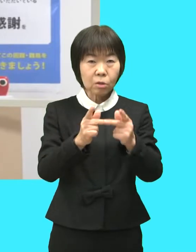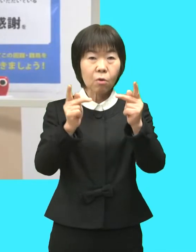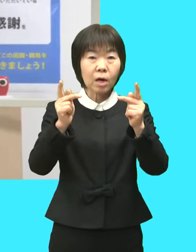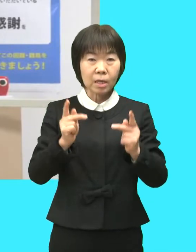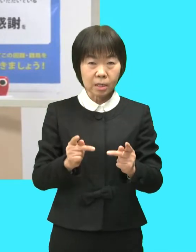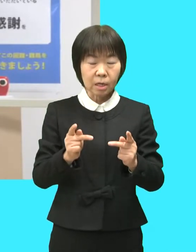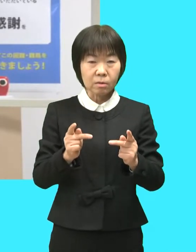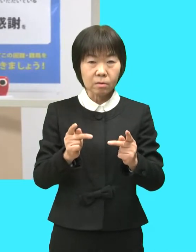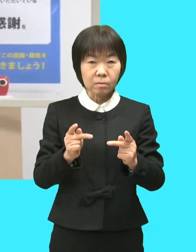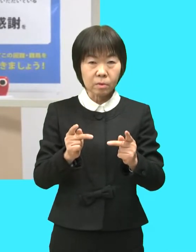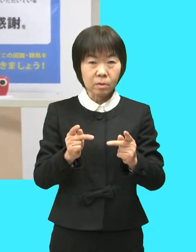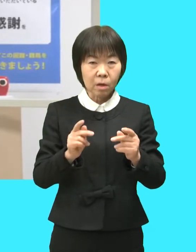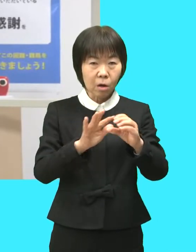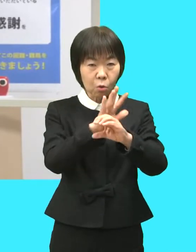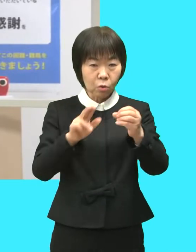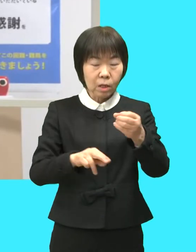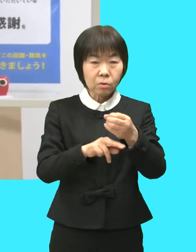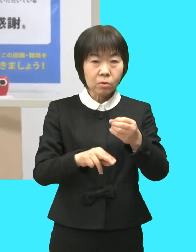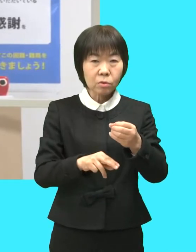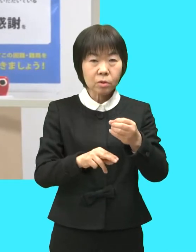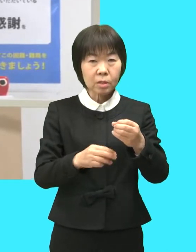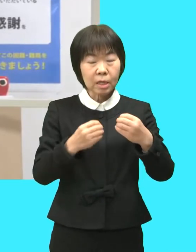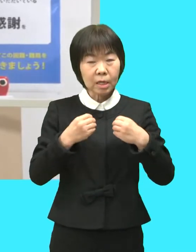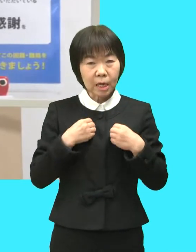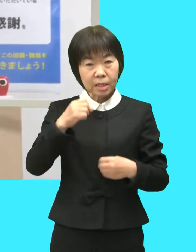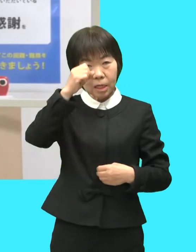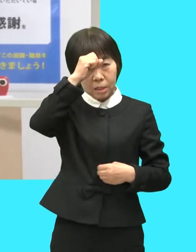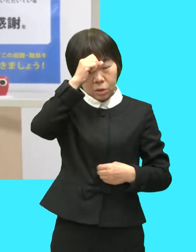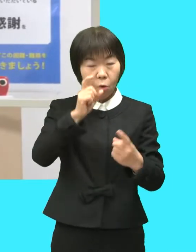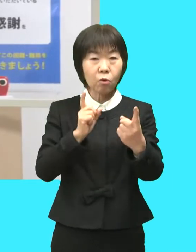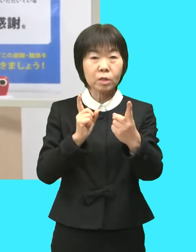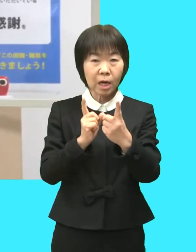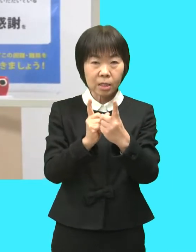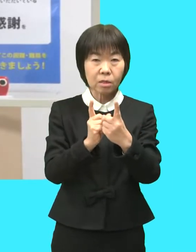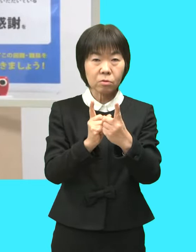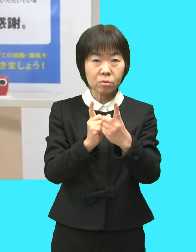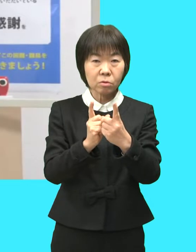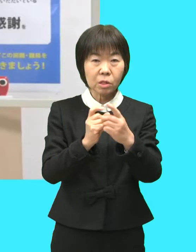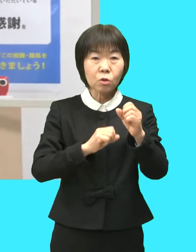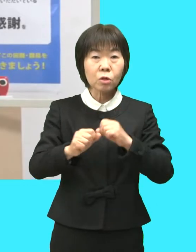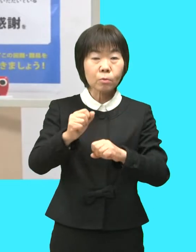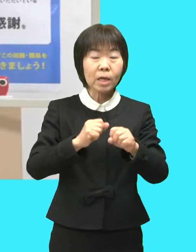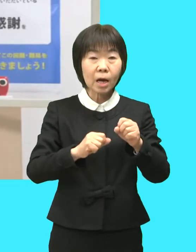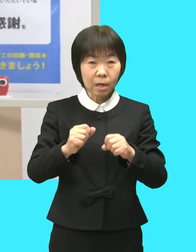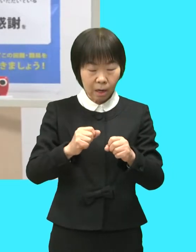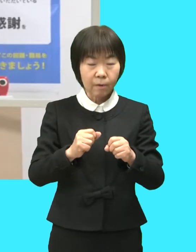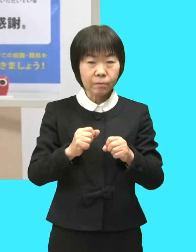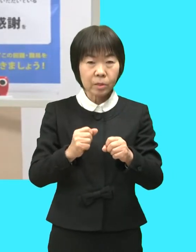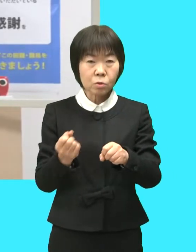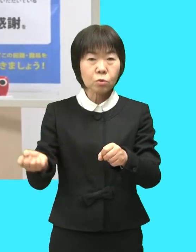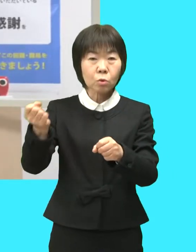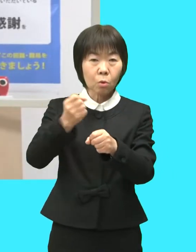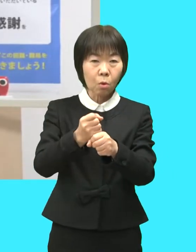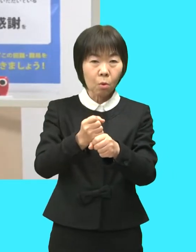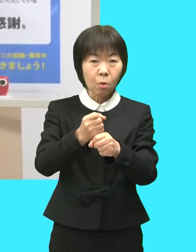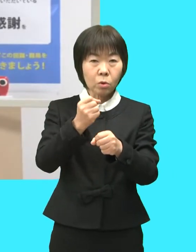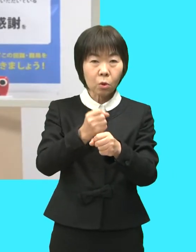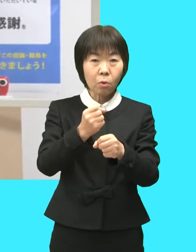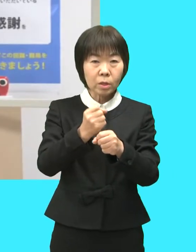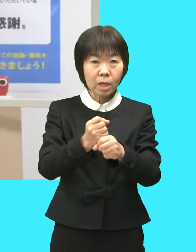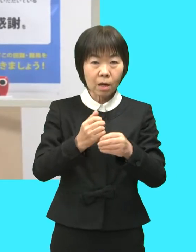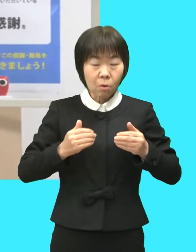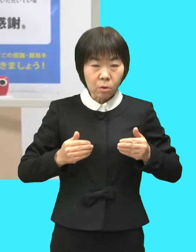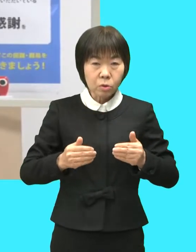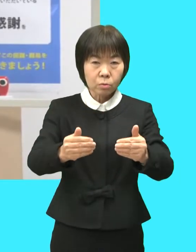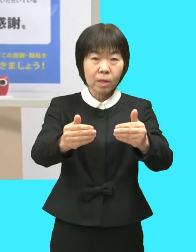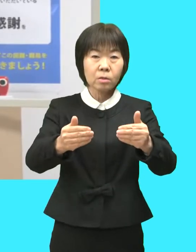題である新型コロナウイルス感染症対策に取り組みながら復興創生の歩み